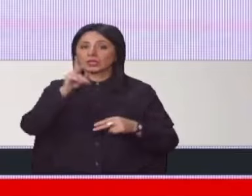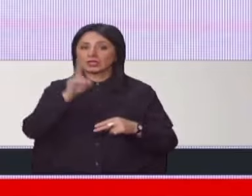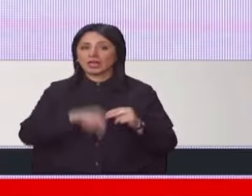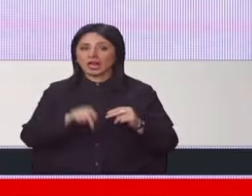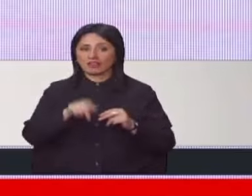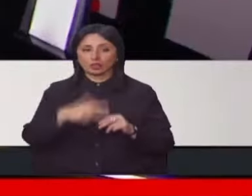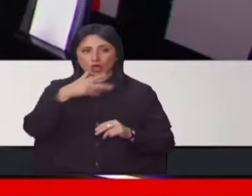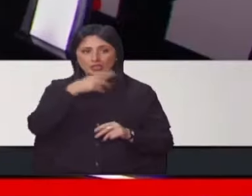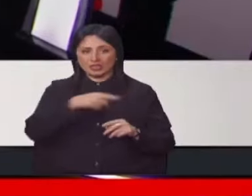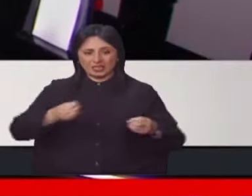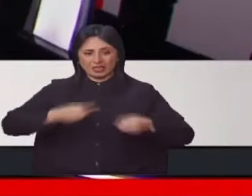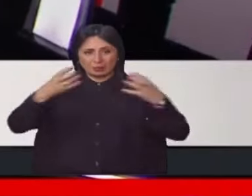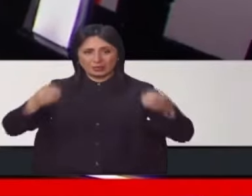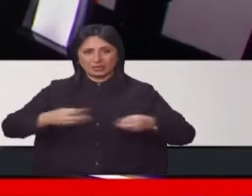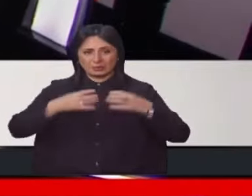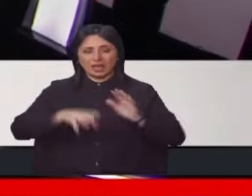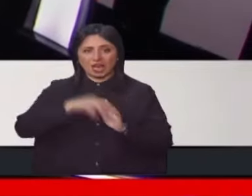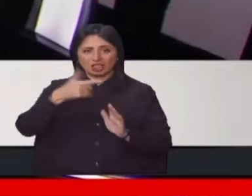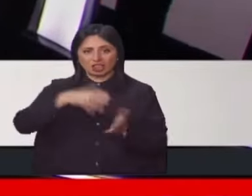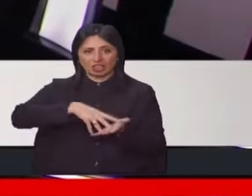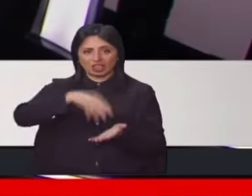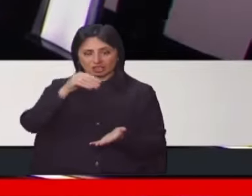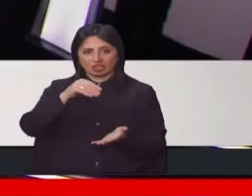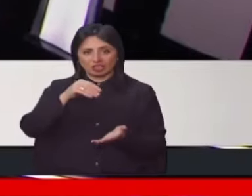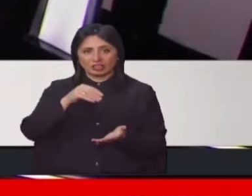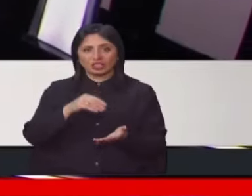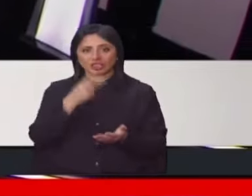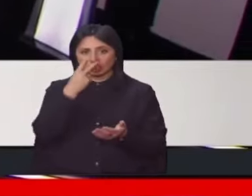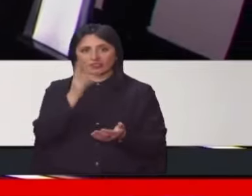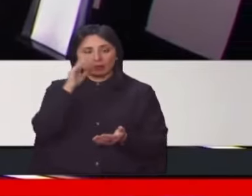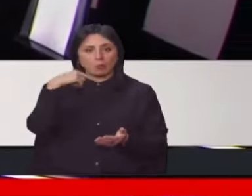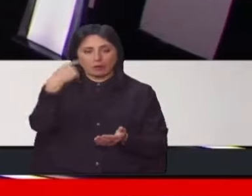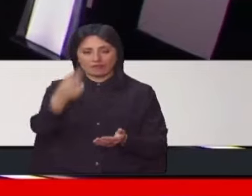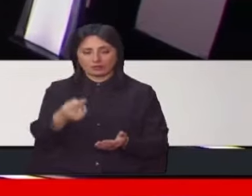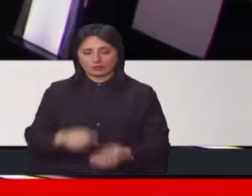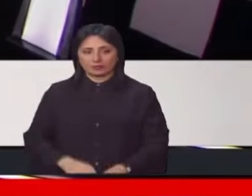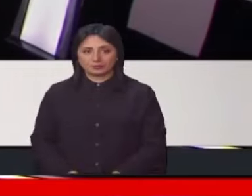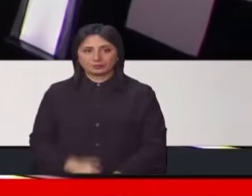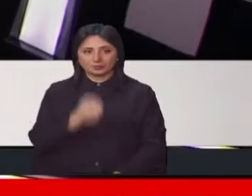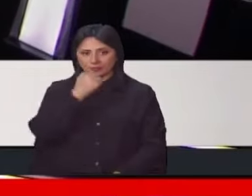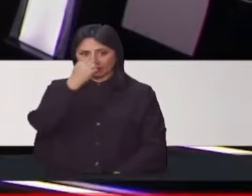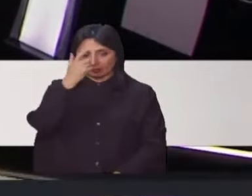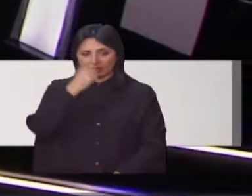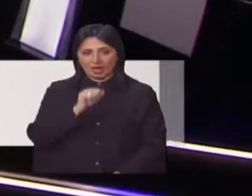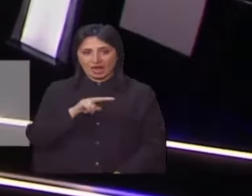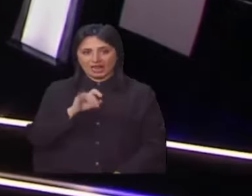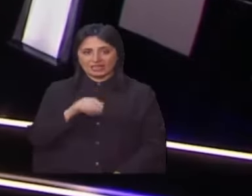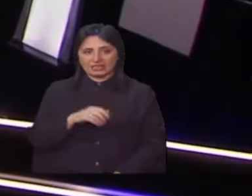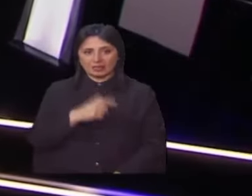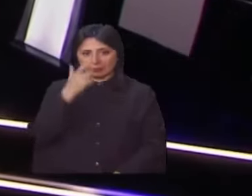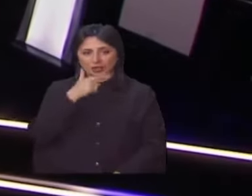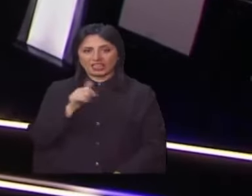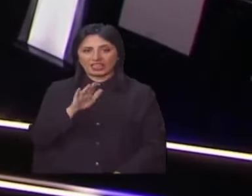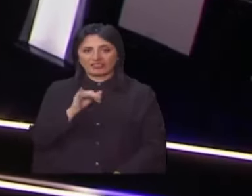ეს 30-წელი დაპირისპირება აერჩიეთ გირჩი და შევხედოთ მომავალს ერთად მადლობა ბატონ ალექსანდრე ბატონ გივი